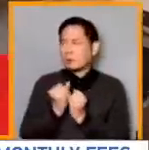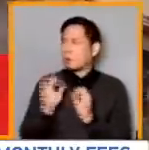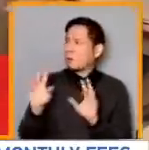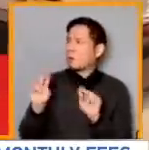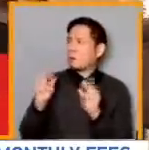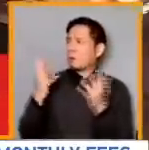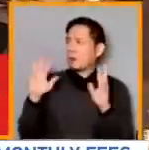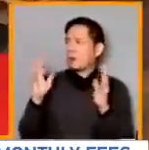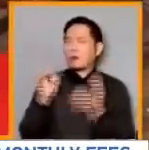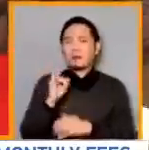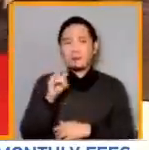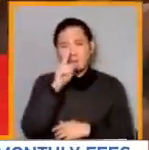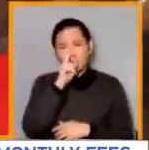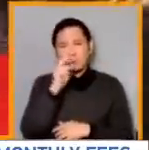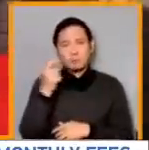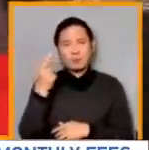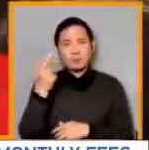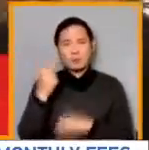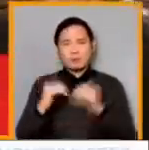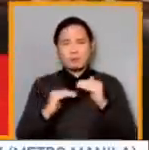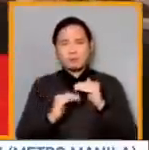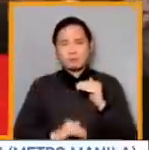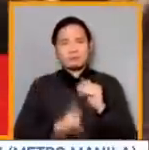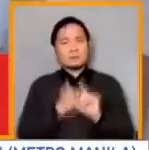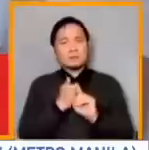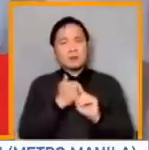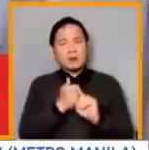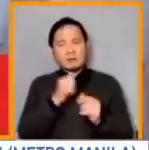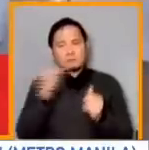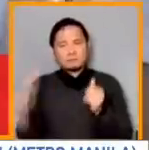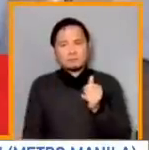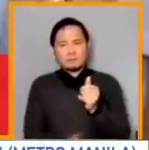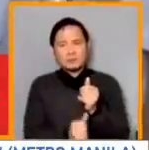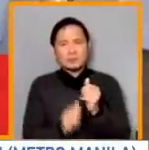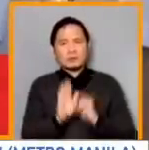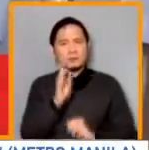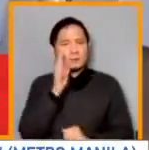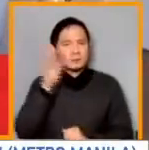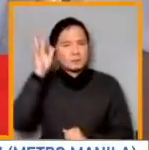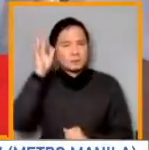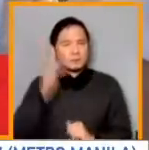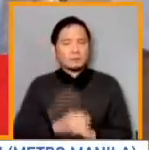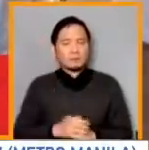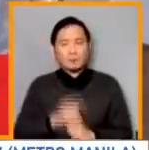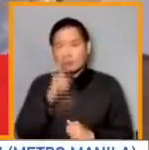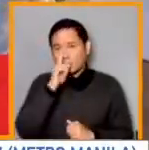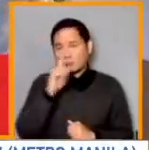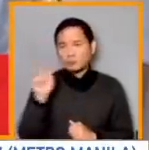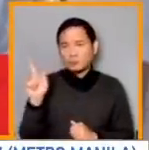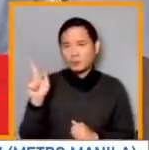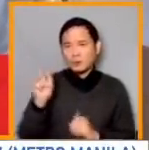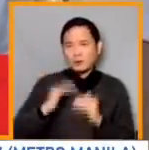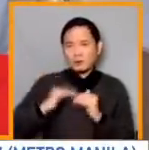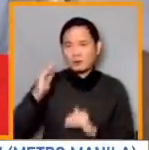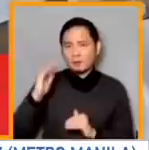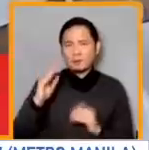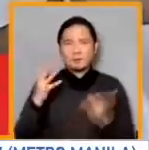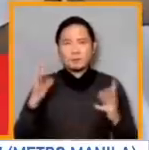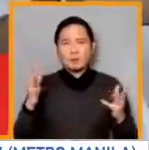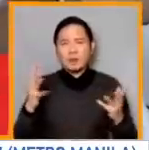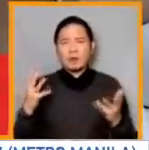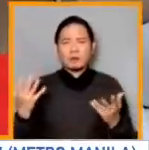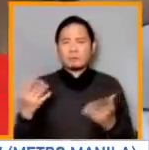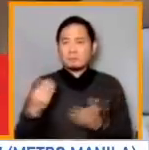21 years old, pwede silang maging dependent ng kanilang mga magulang. Kung 21 years old and above at wala namang source of income ang